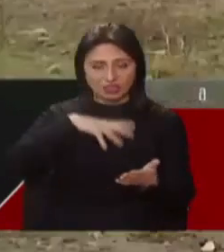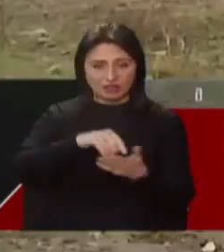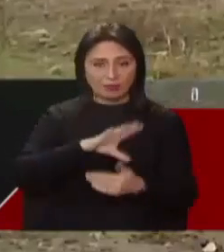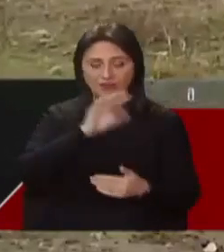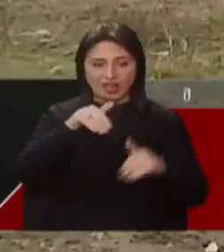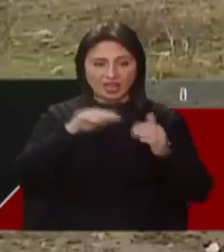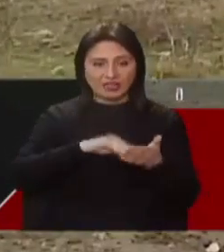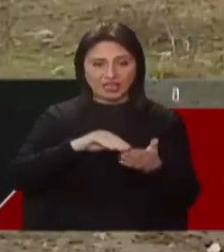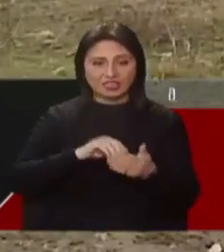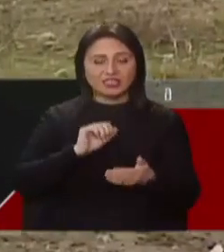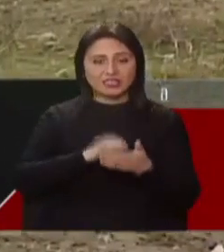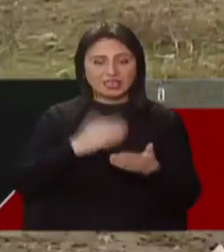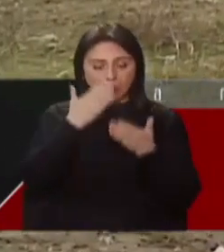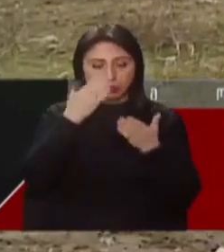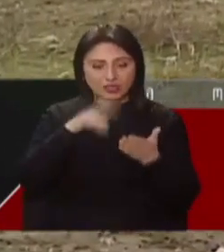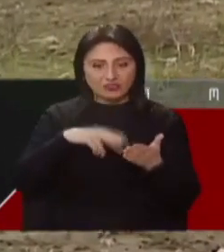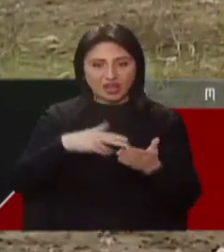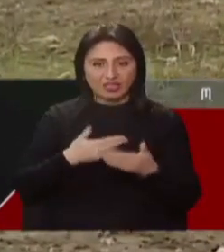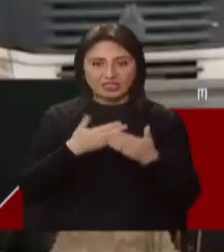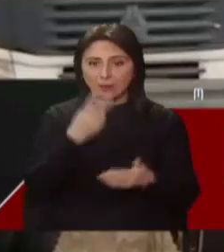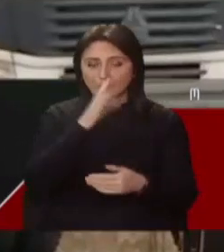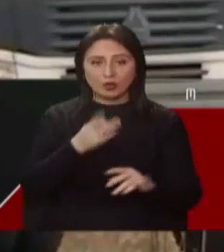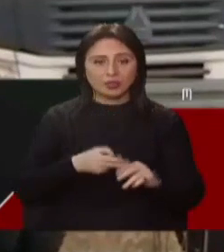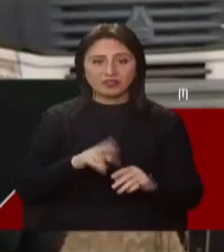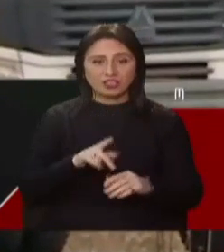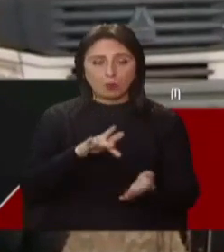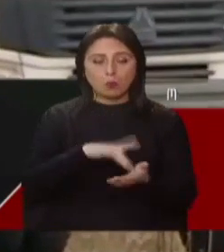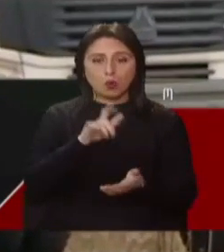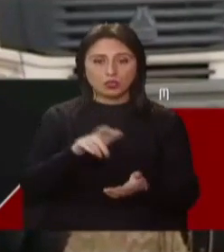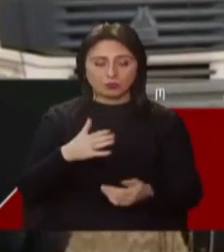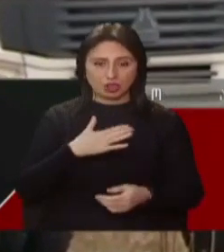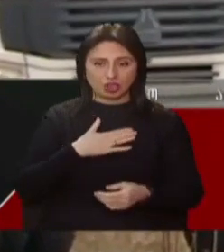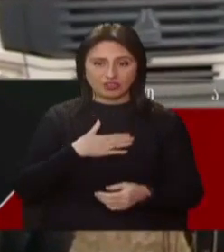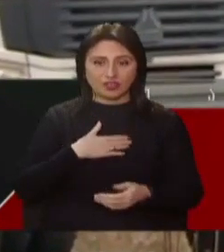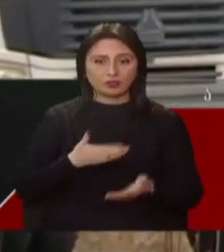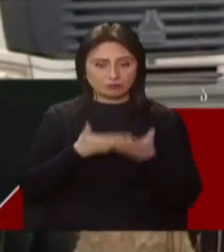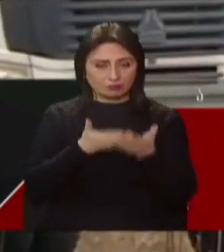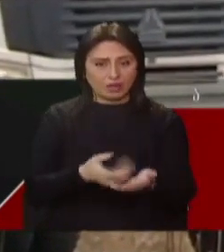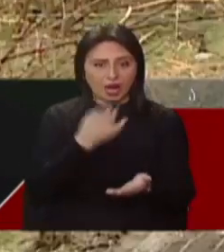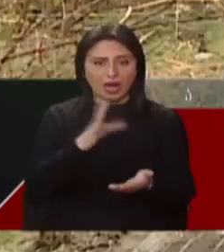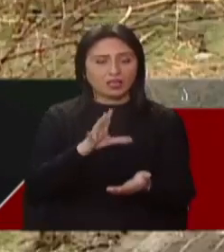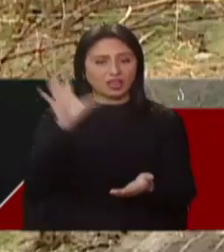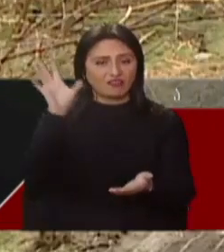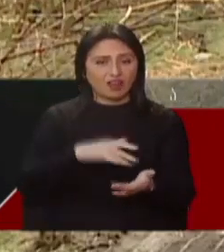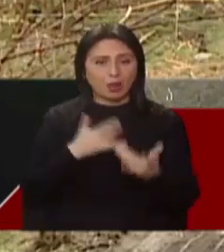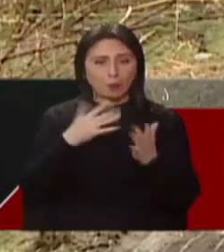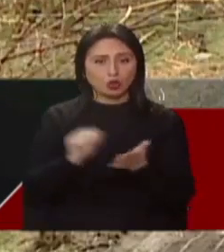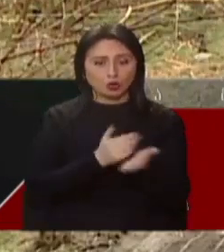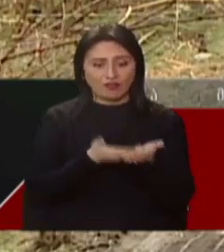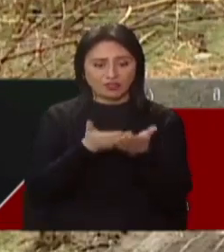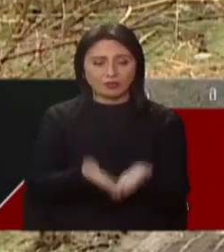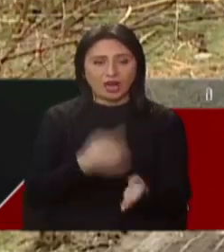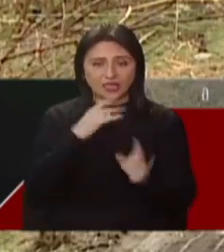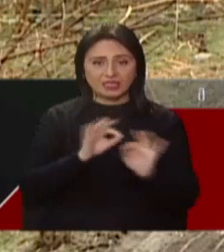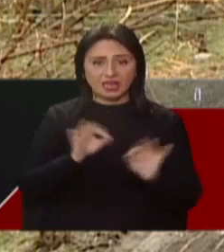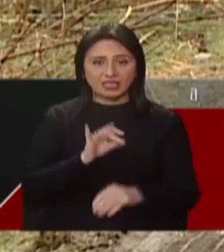ყველა დასკვნა იყოს საფუძვლიანად წარმოდგენილი. Მიუხედავად იმისა, რომ მოსახლეობას ჩვენ წარუდგინეთ არაერთხელ ყველა მოთხოვნილი დოკუმენტი